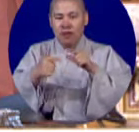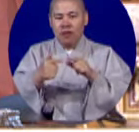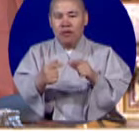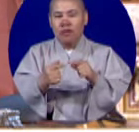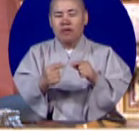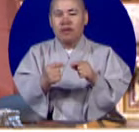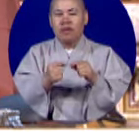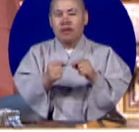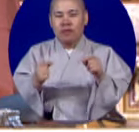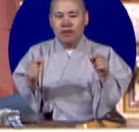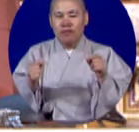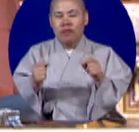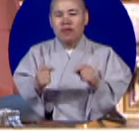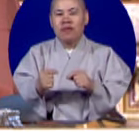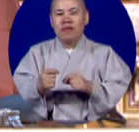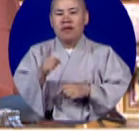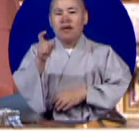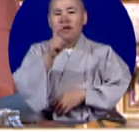하면 십바라밀이 돼요.